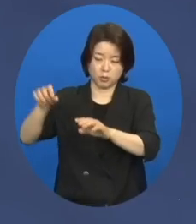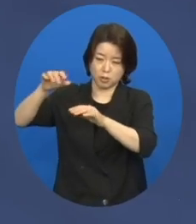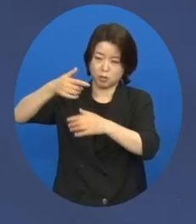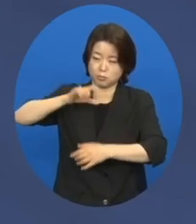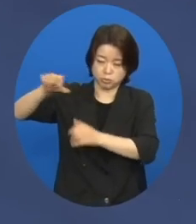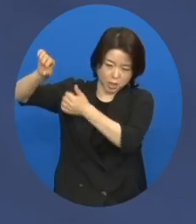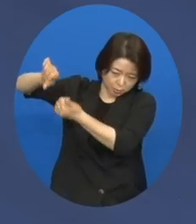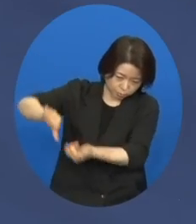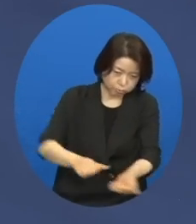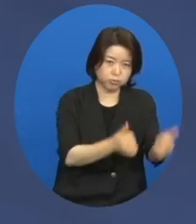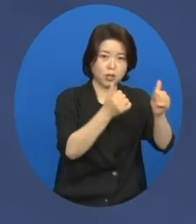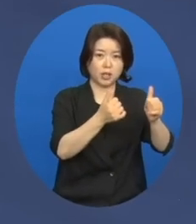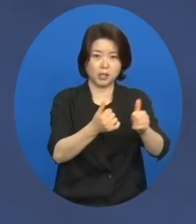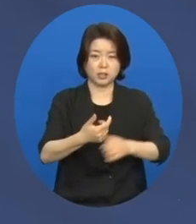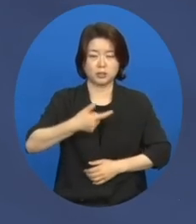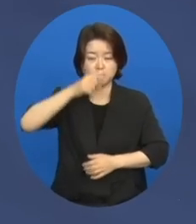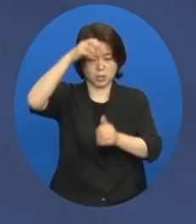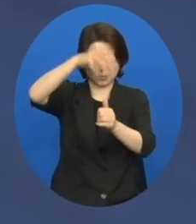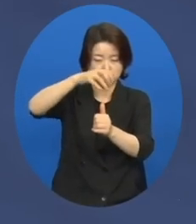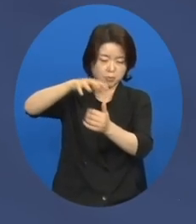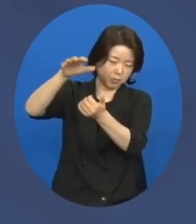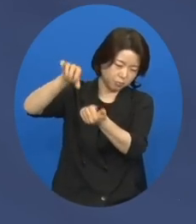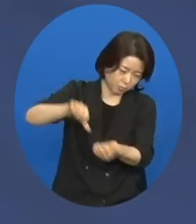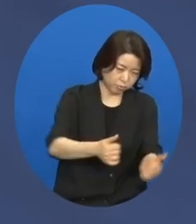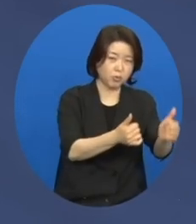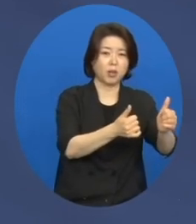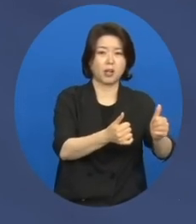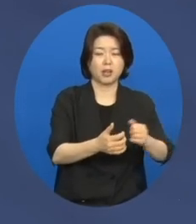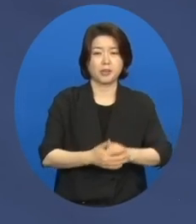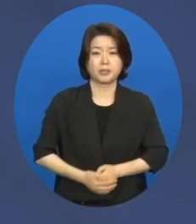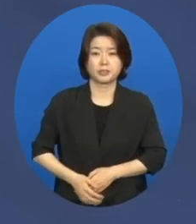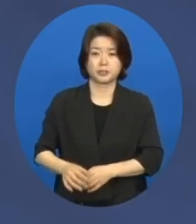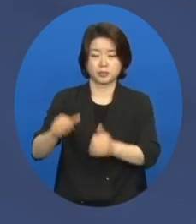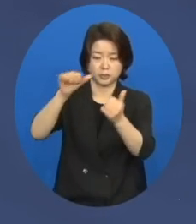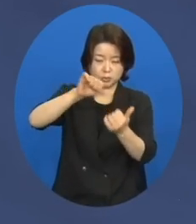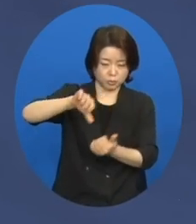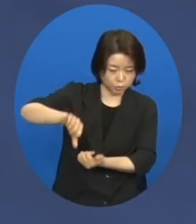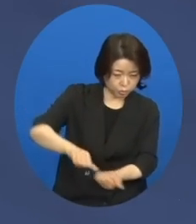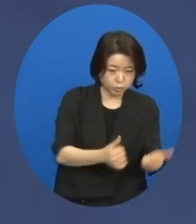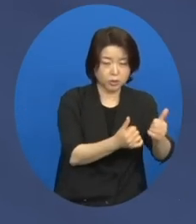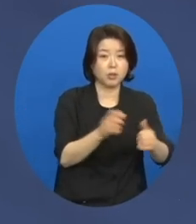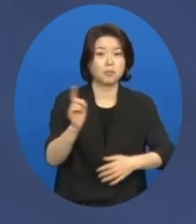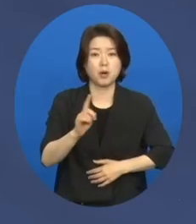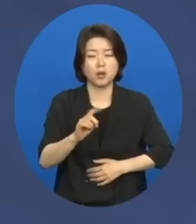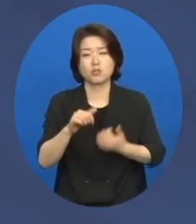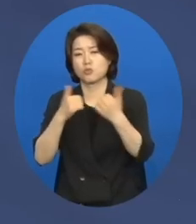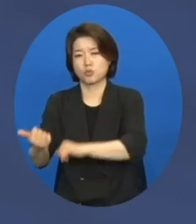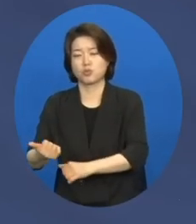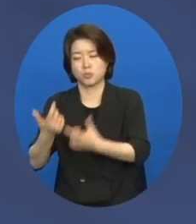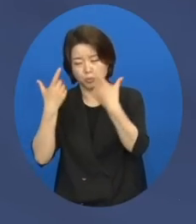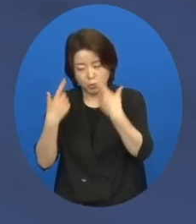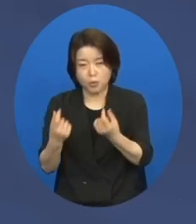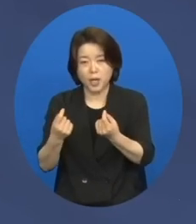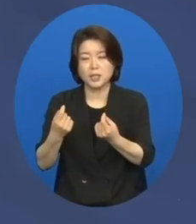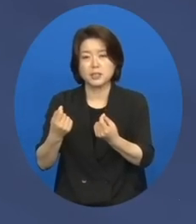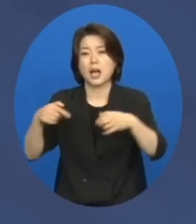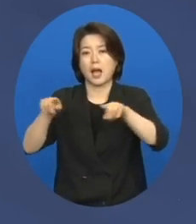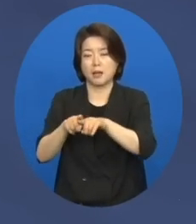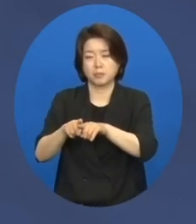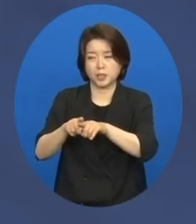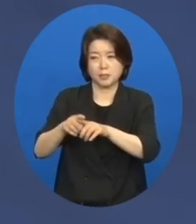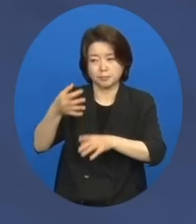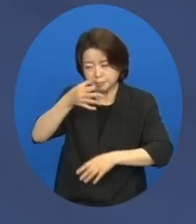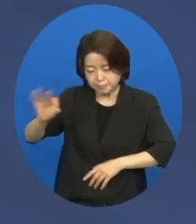이렇게 세례든 침례든 물에 잠기고 잠겼단 말은 죽음에 예수 죽음에 내가 함께 죽었음을